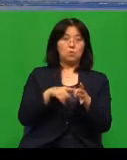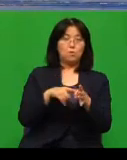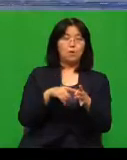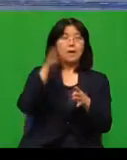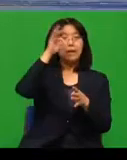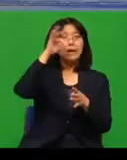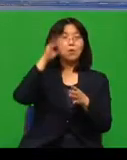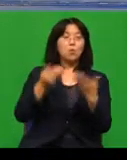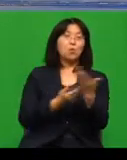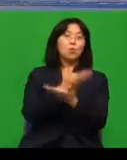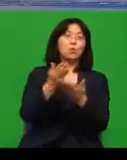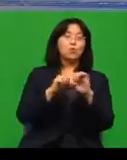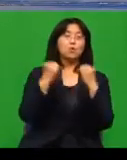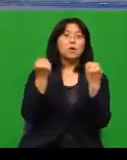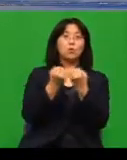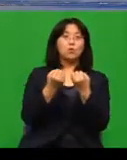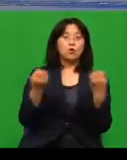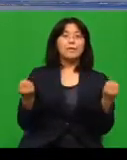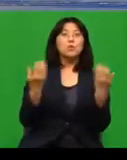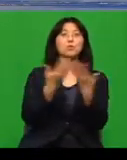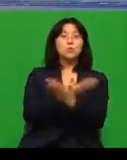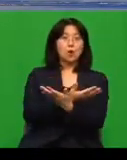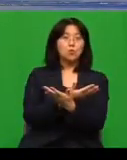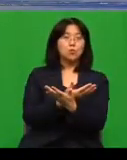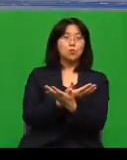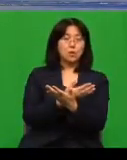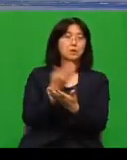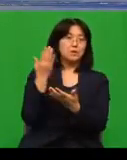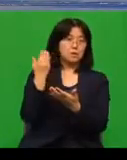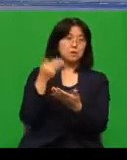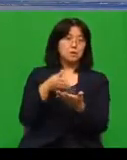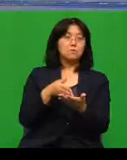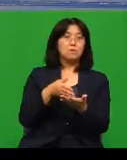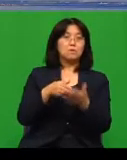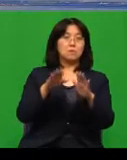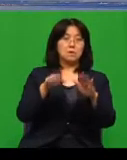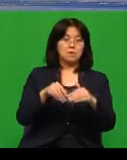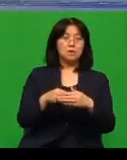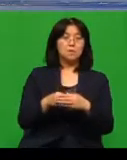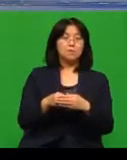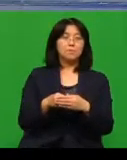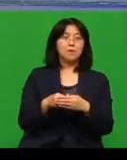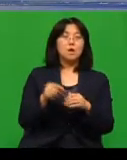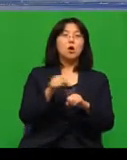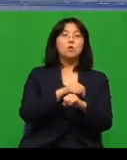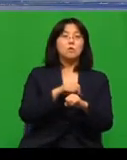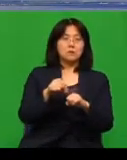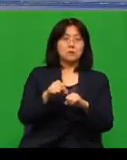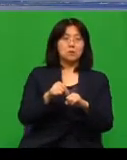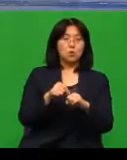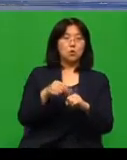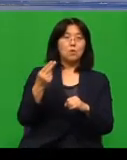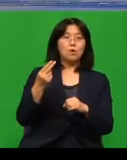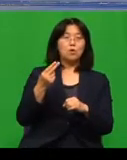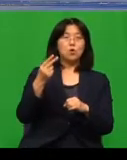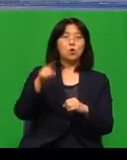交流サロンリニューアルというのは先ほど増えたやつの写真ですね。それからオリジナルトートバッグ、